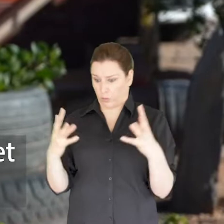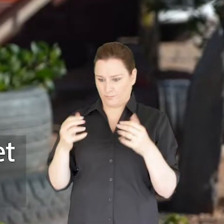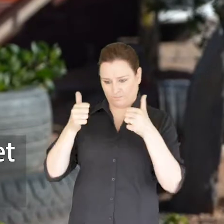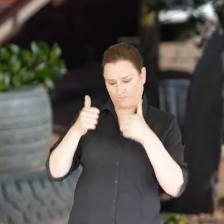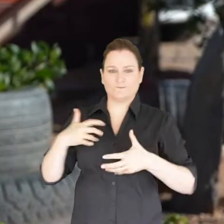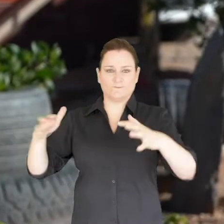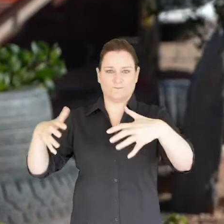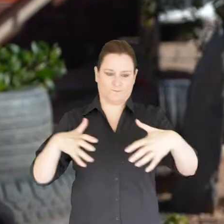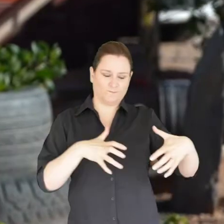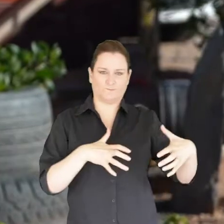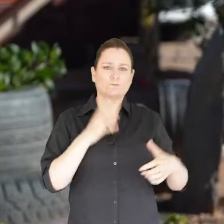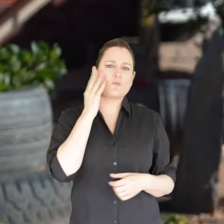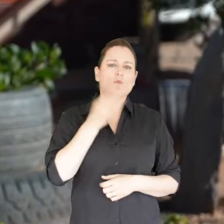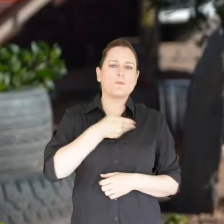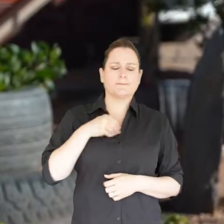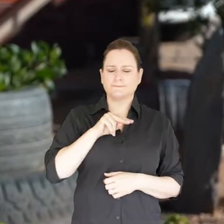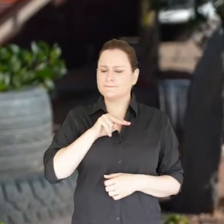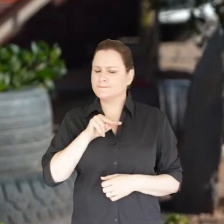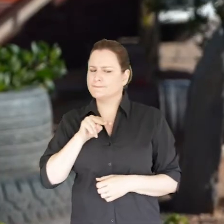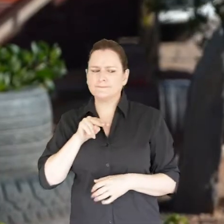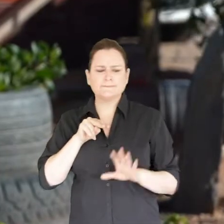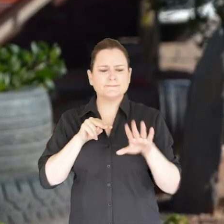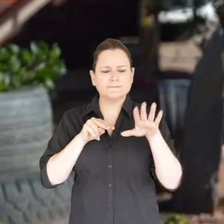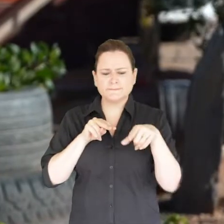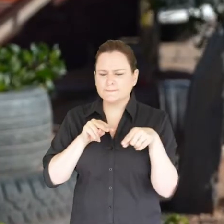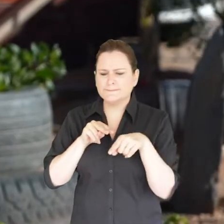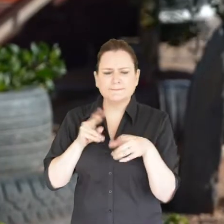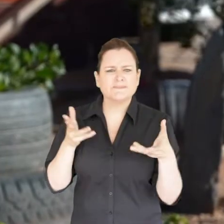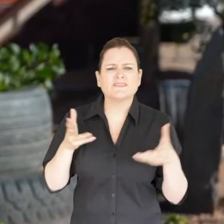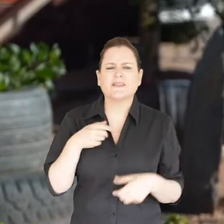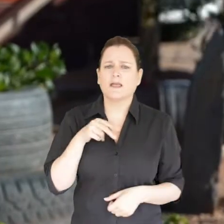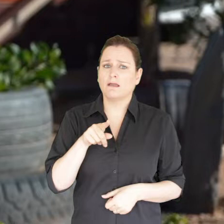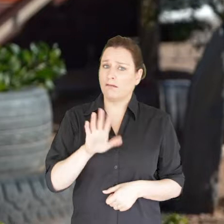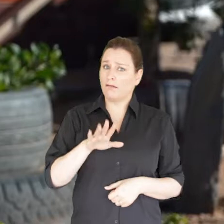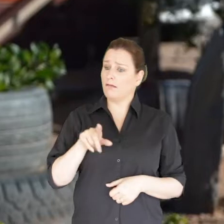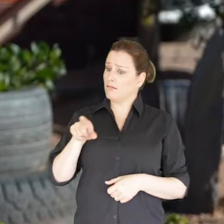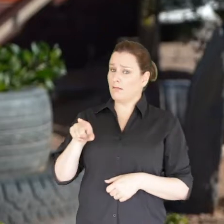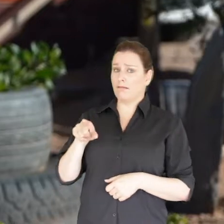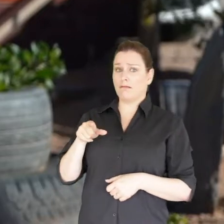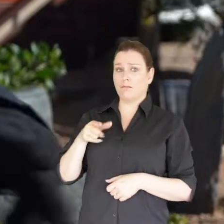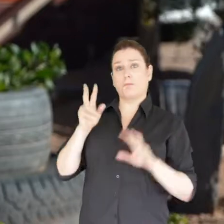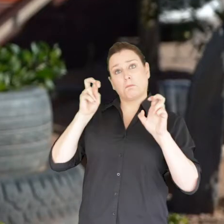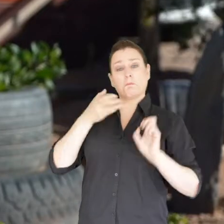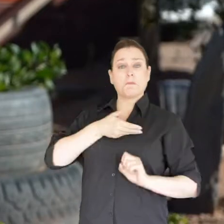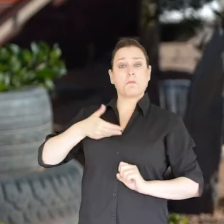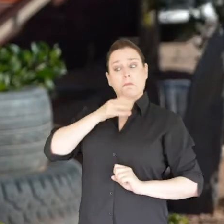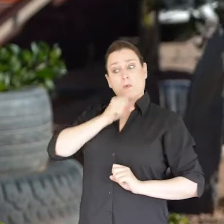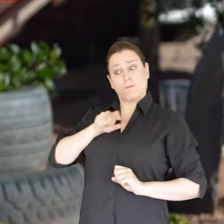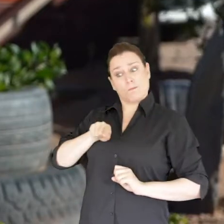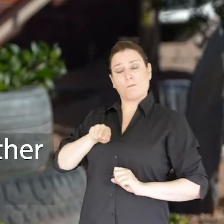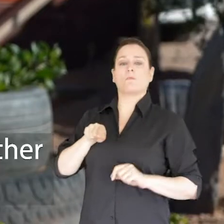tweelingbokke. En wil ouma by ons nou weet, maar Petrus, waar is die lam? Sê, daar is die lammers en